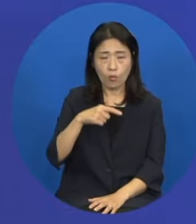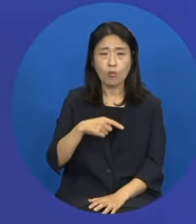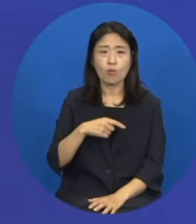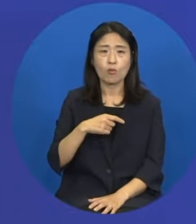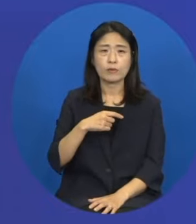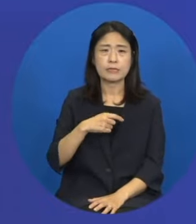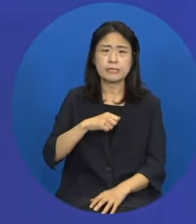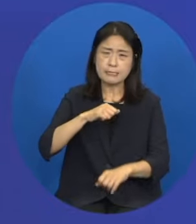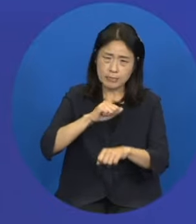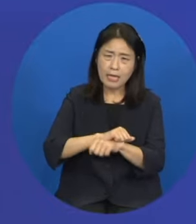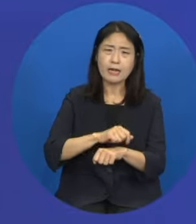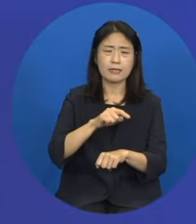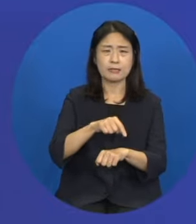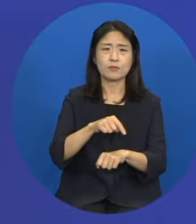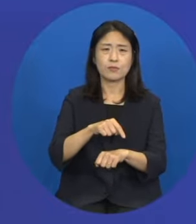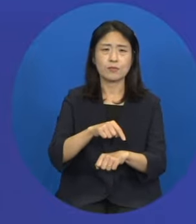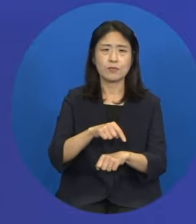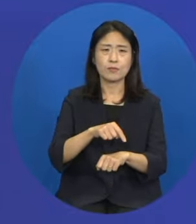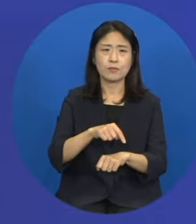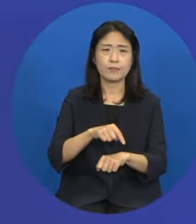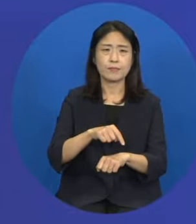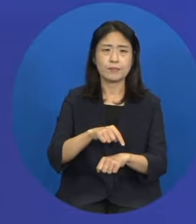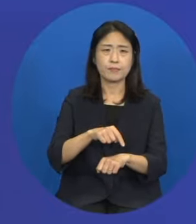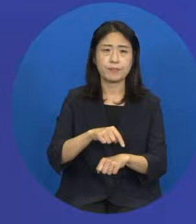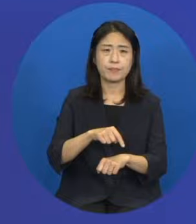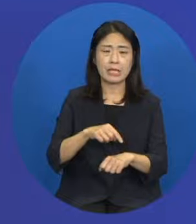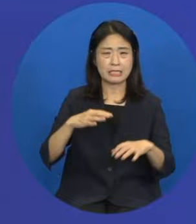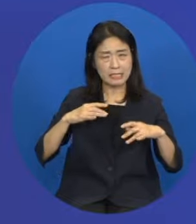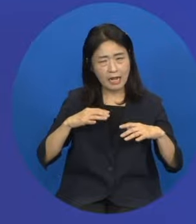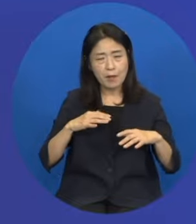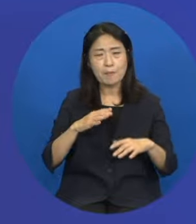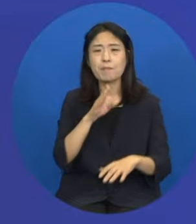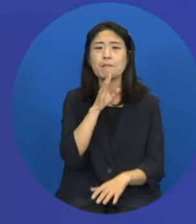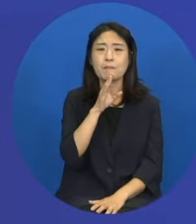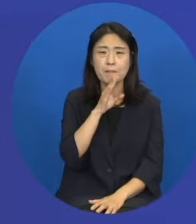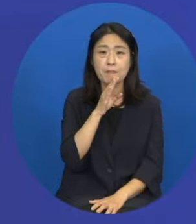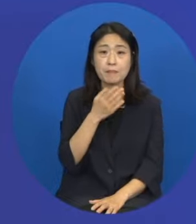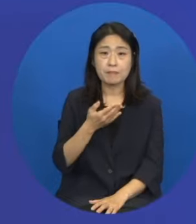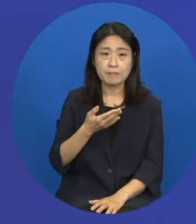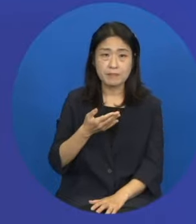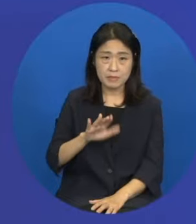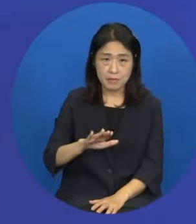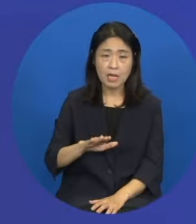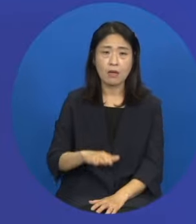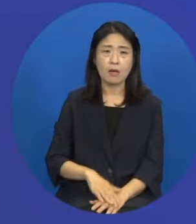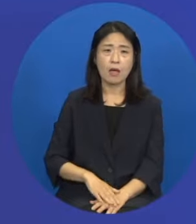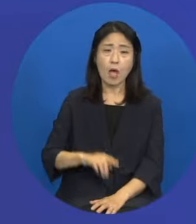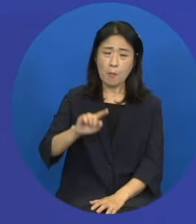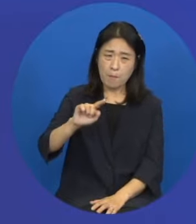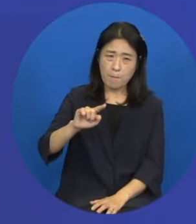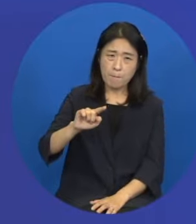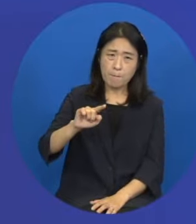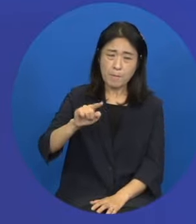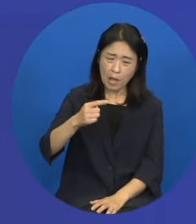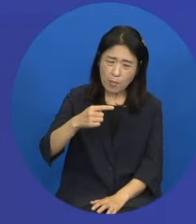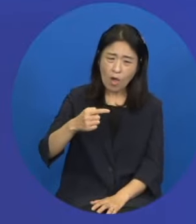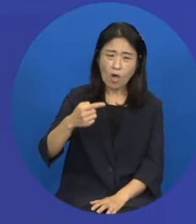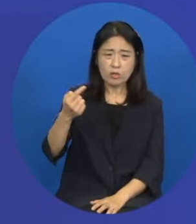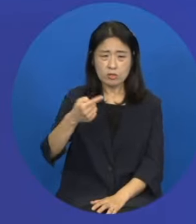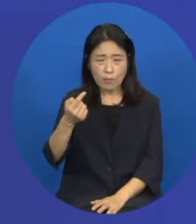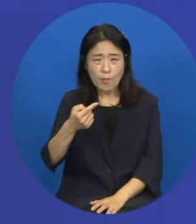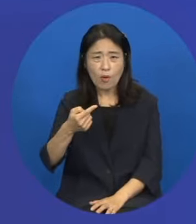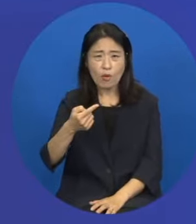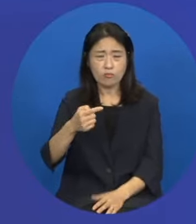얼마나 자랑스러운 일입니까? 그런데 그게 아니라 야, 100명, 1000명 가지고는 이거 뭐 어떻게